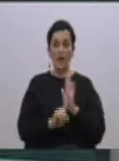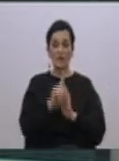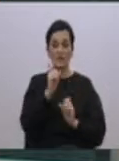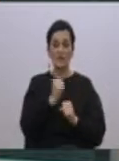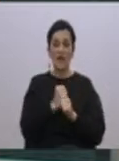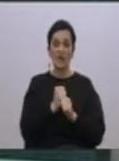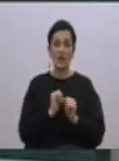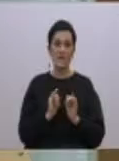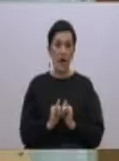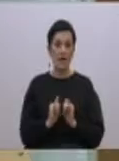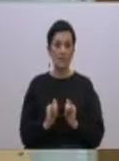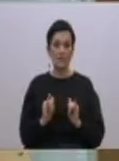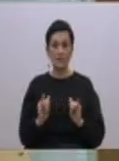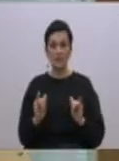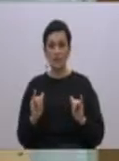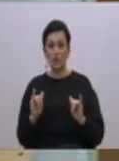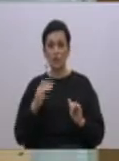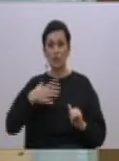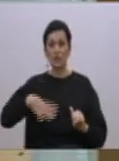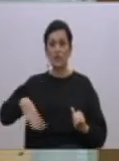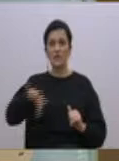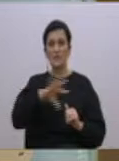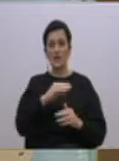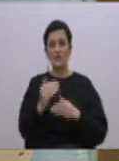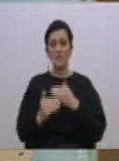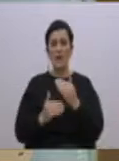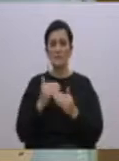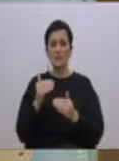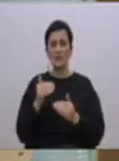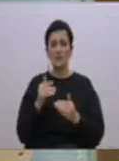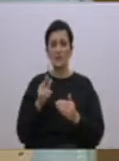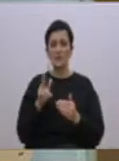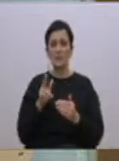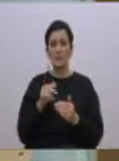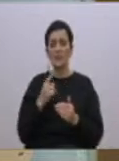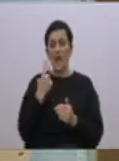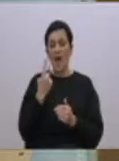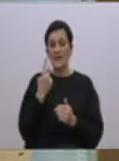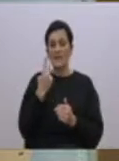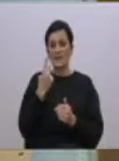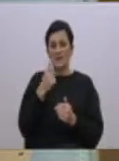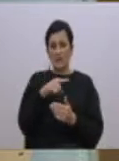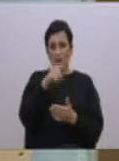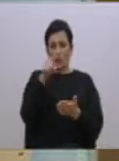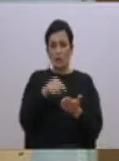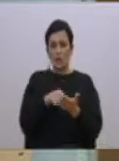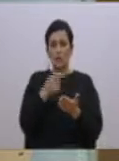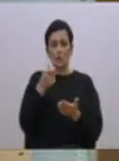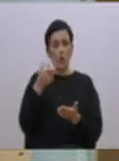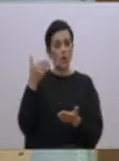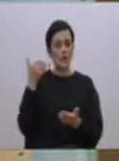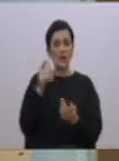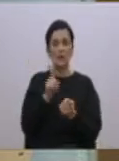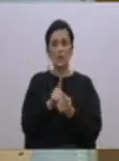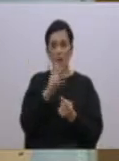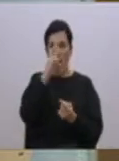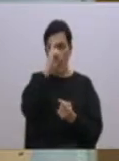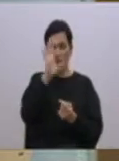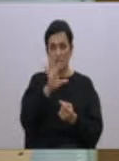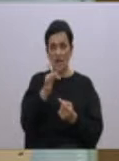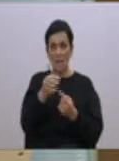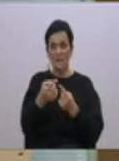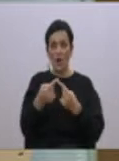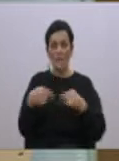vitare, cu o perspectivă să gătli. Eti este din modele bolii și acolo, ce odată ne simt condați și acolo, la Santor Borganzăție,